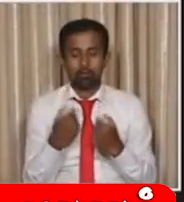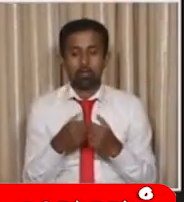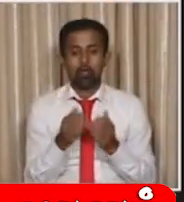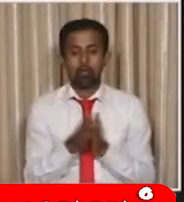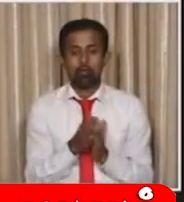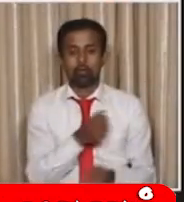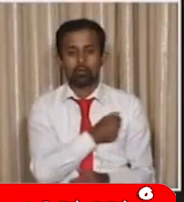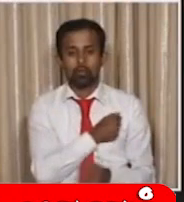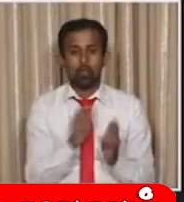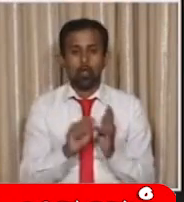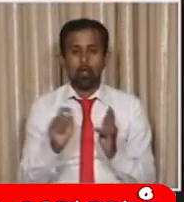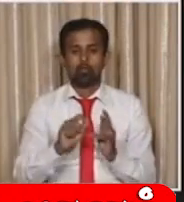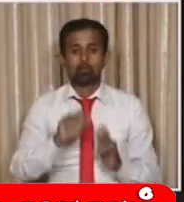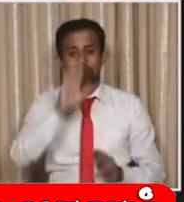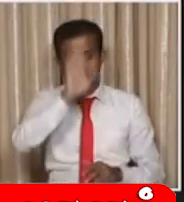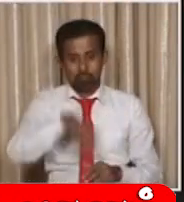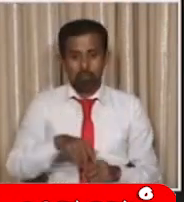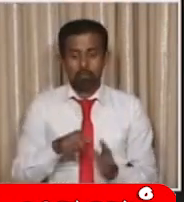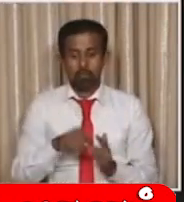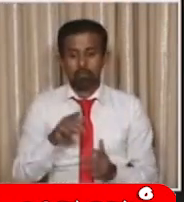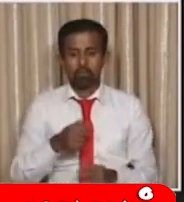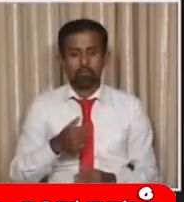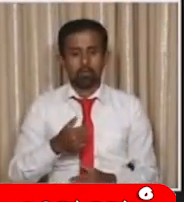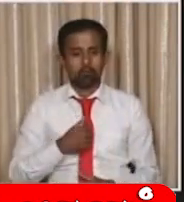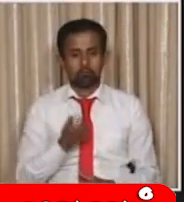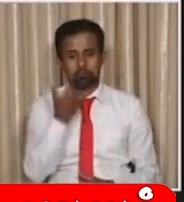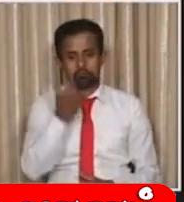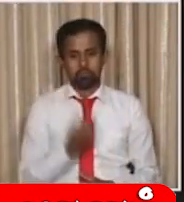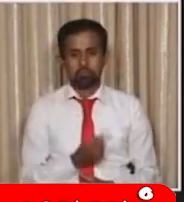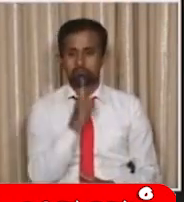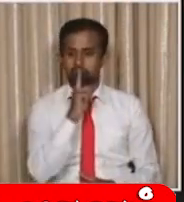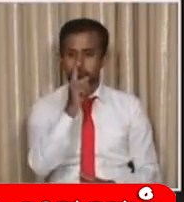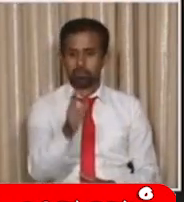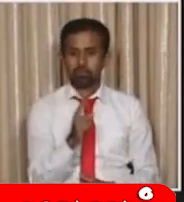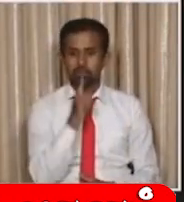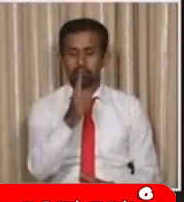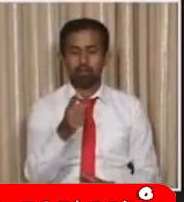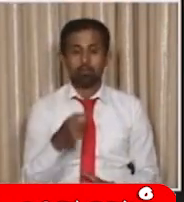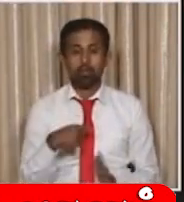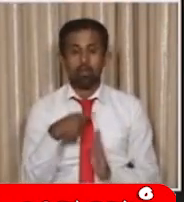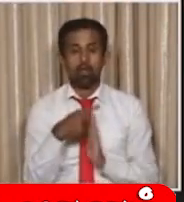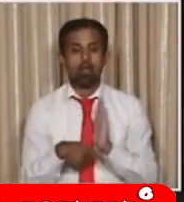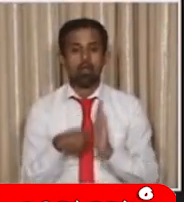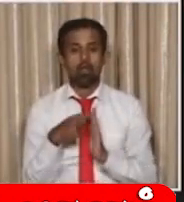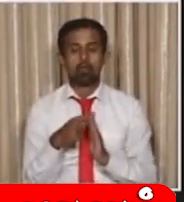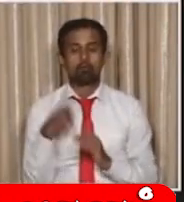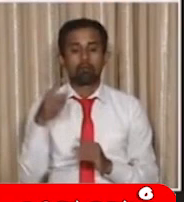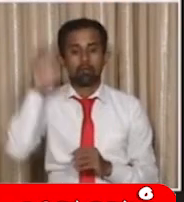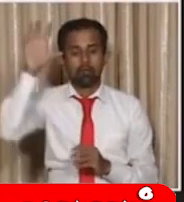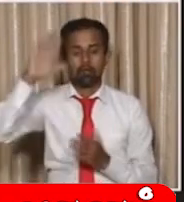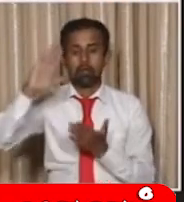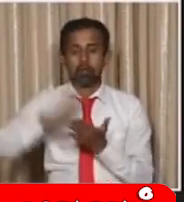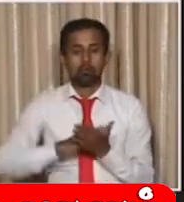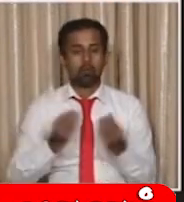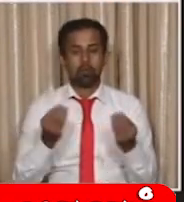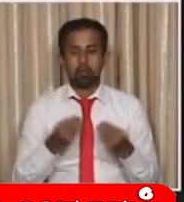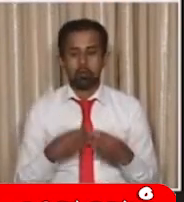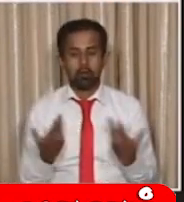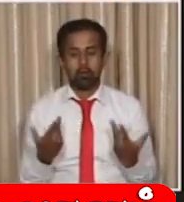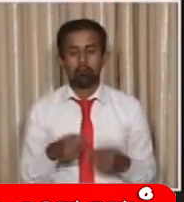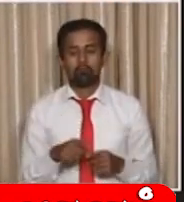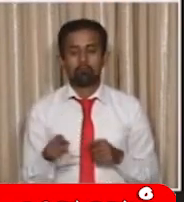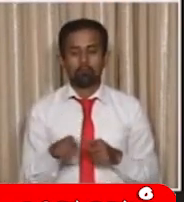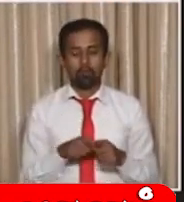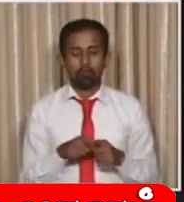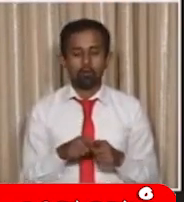அழைத்து கண்டனங்களை தெரிவித்து கடைசியில் இந்த நாடு எந்த ஒரு உலக நாடுகளுடைய அனுசர இல்லாத ஒரு நாடாக